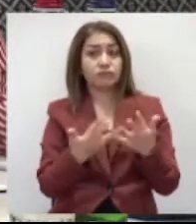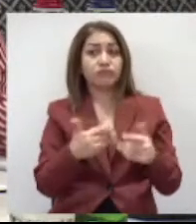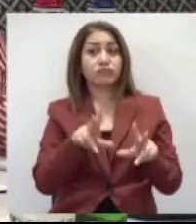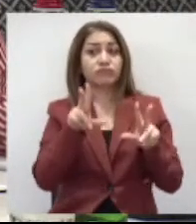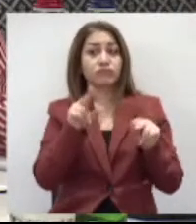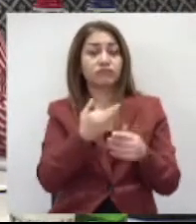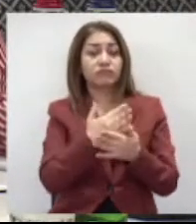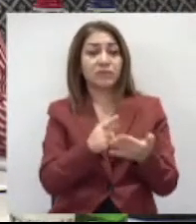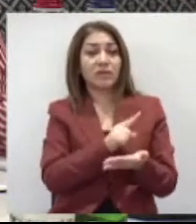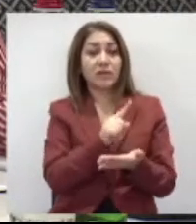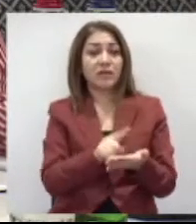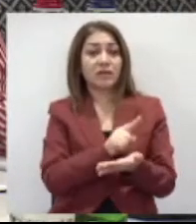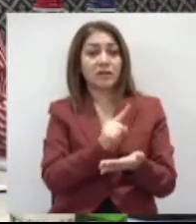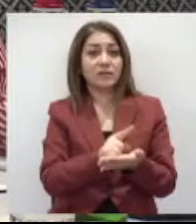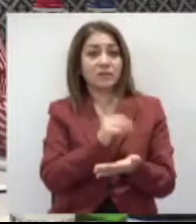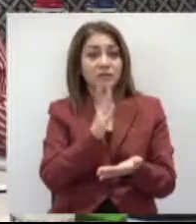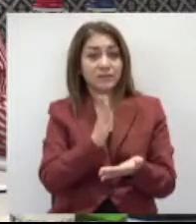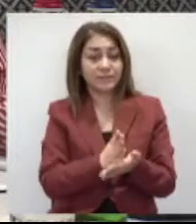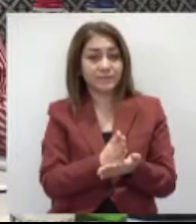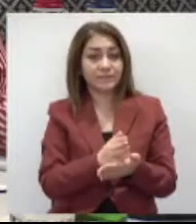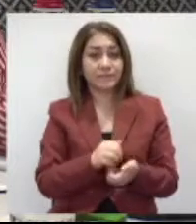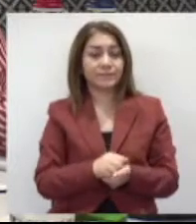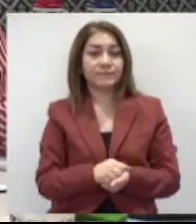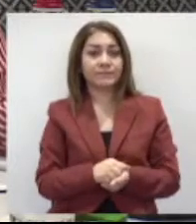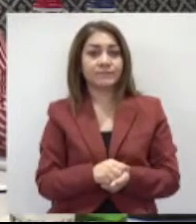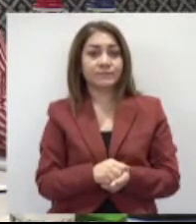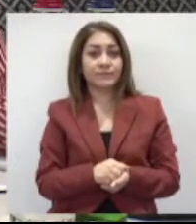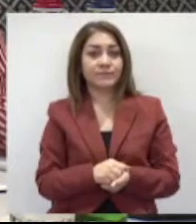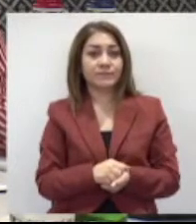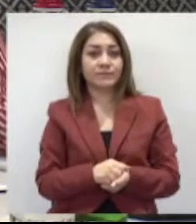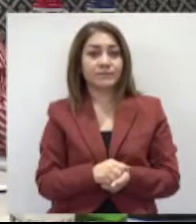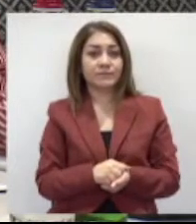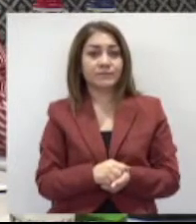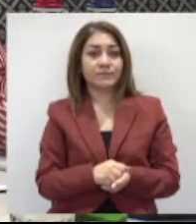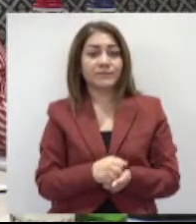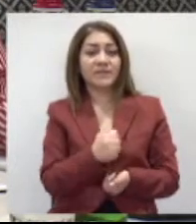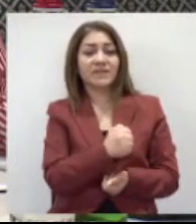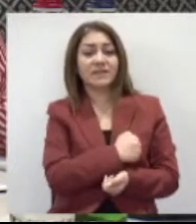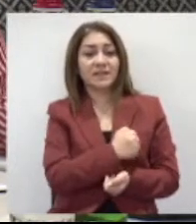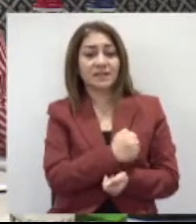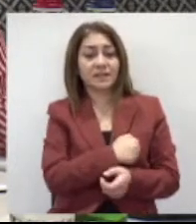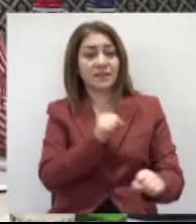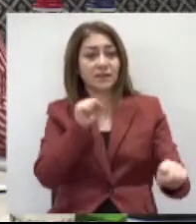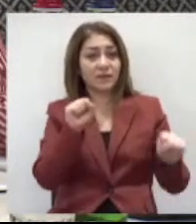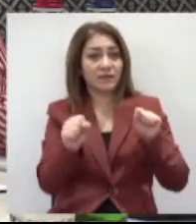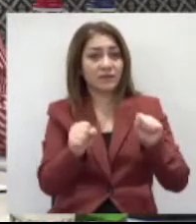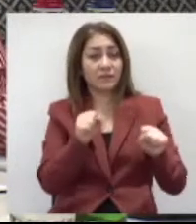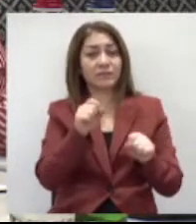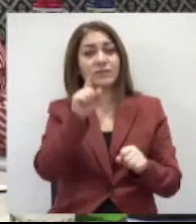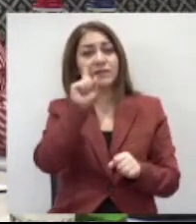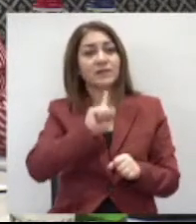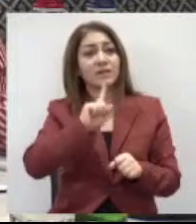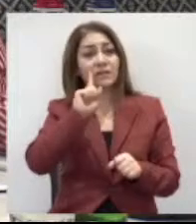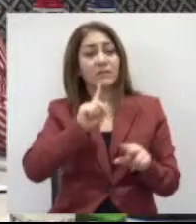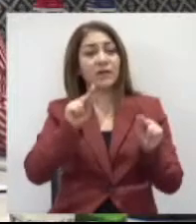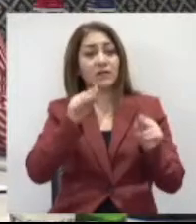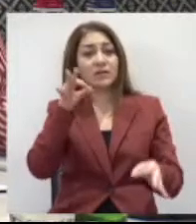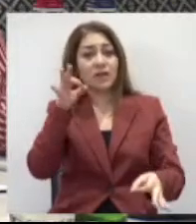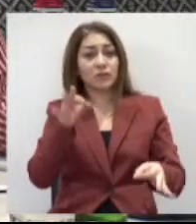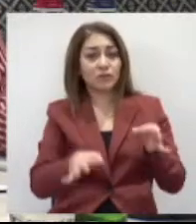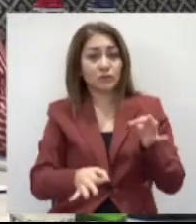կան մի շարք հարցեր, ուղություններ, որոնք շեշտեցի, հա, նույնիսկ զինված ուժերի կառավարում, անցումային